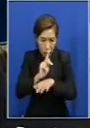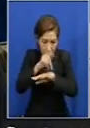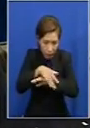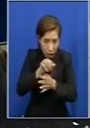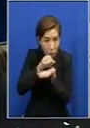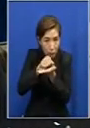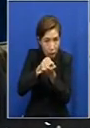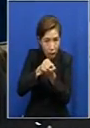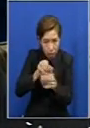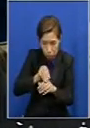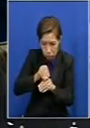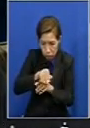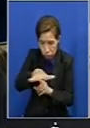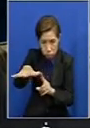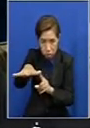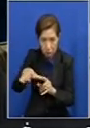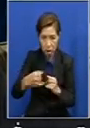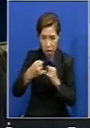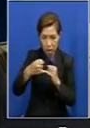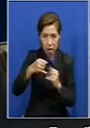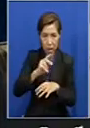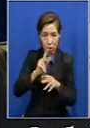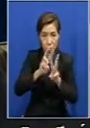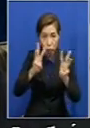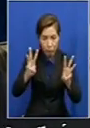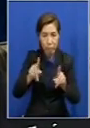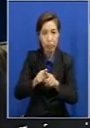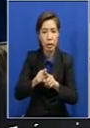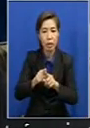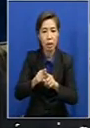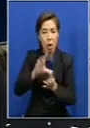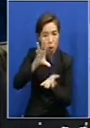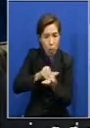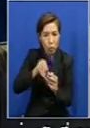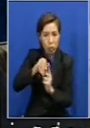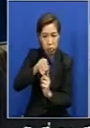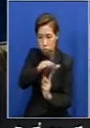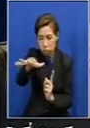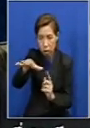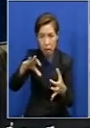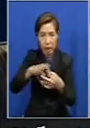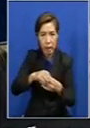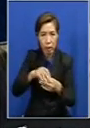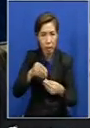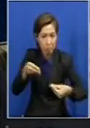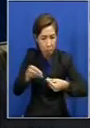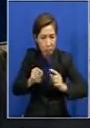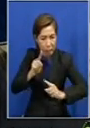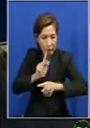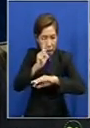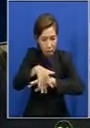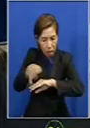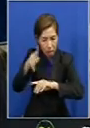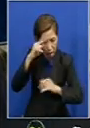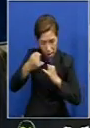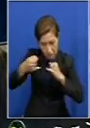ริการในการเว็บในการส่งข้อมูลทางด้านการพนันออนไลน์มานะครับแล้ว